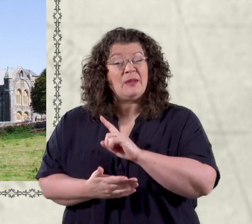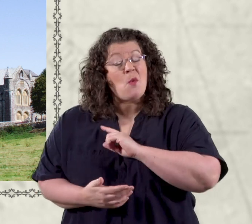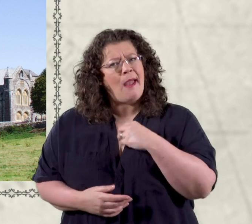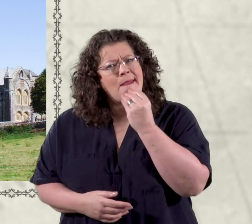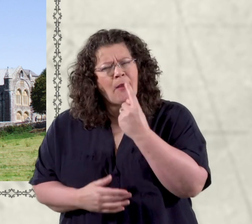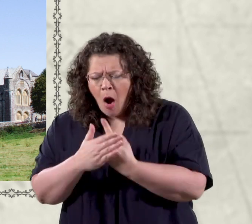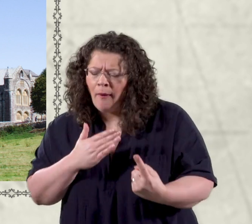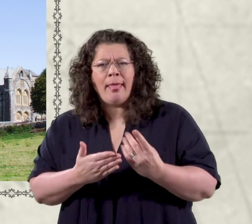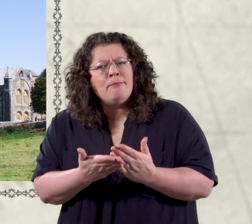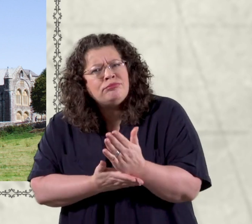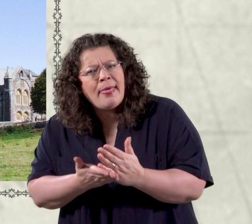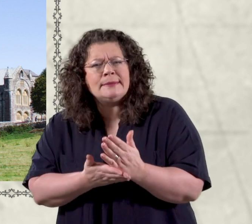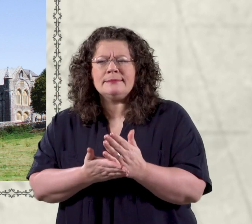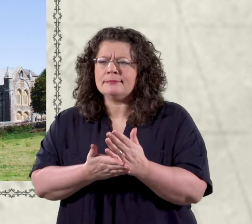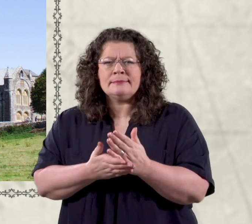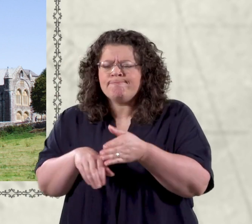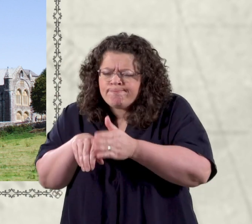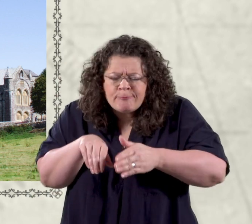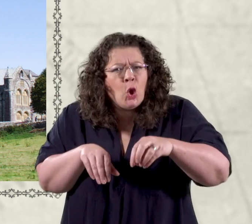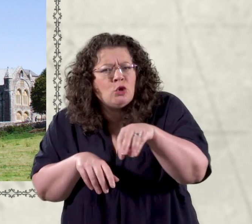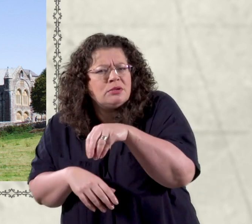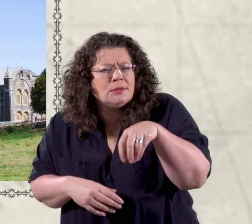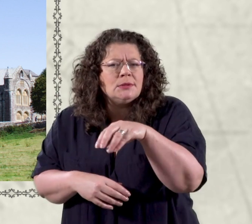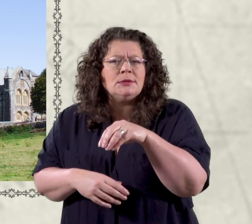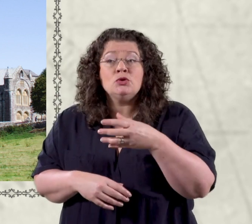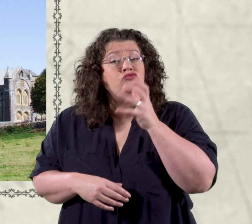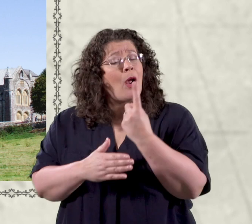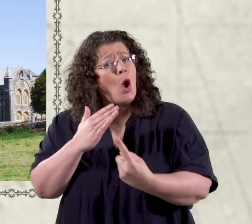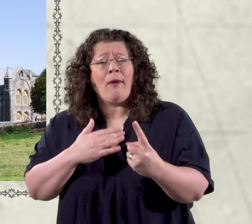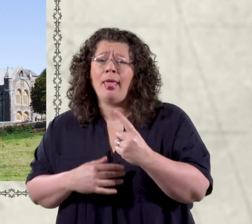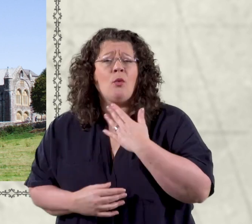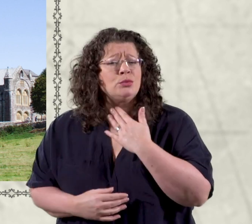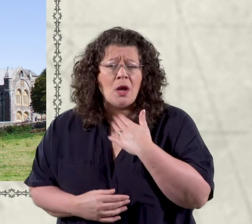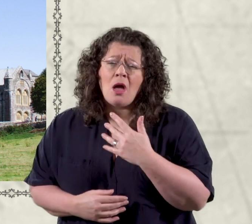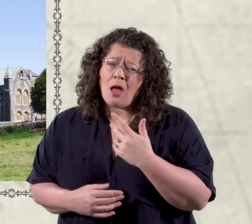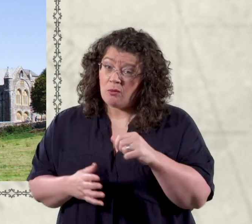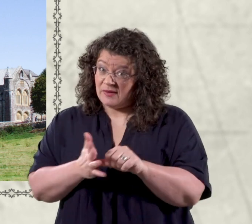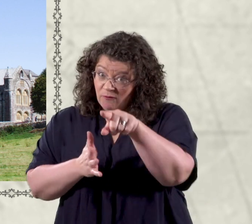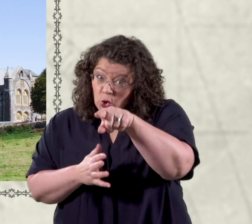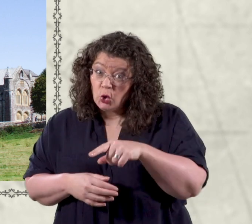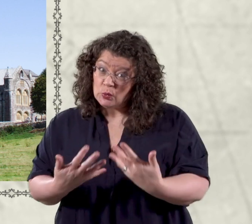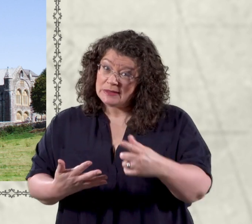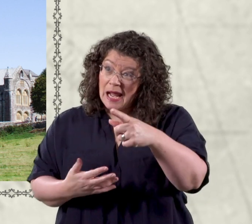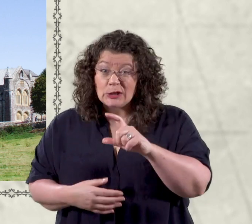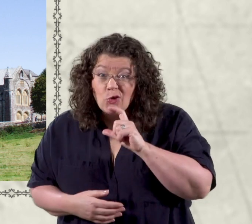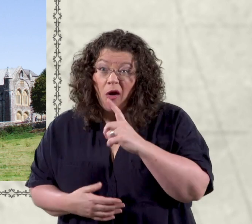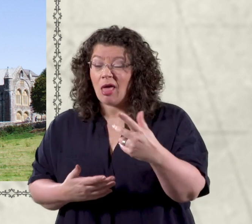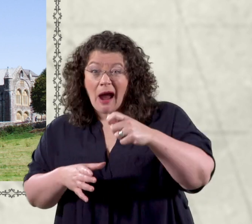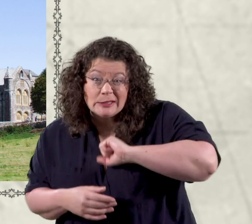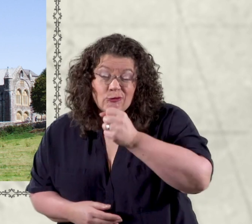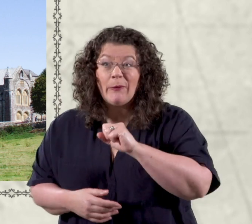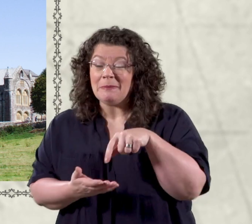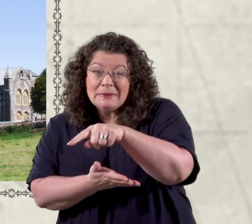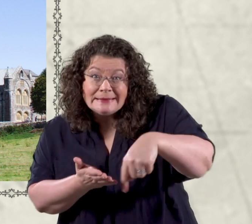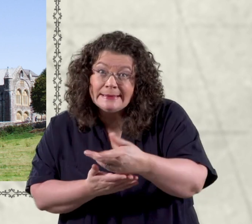cofiwch. Fysa'n anodd iawn i chi wneud hynny heddiw, efo'ch pizzas a'ch siocled a'ch hufen iâ. Treulio rhan fwyaf o'r